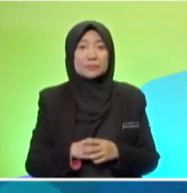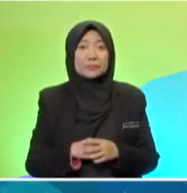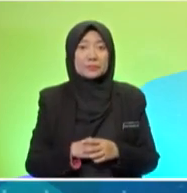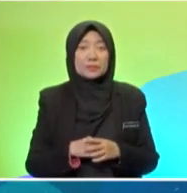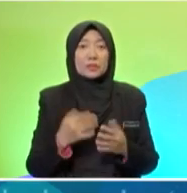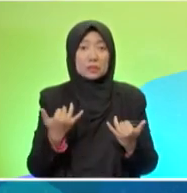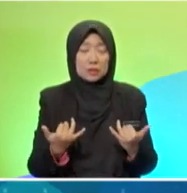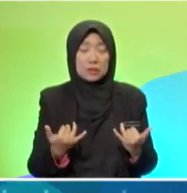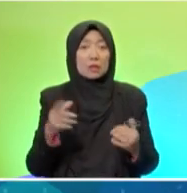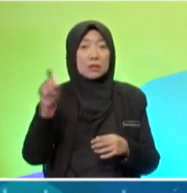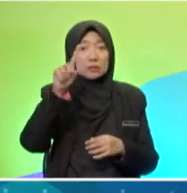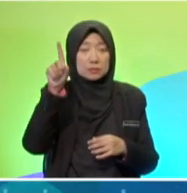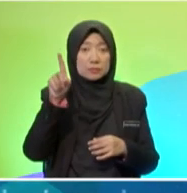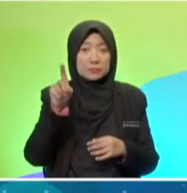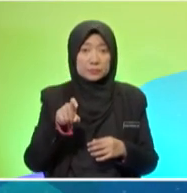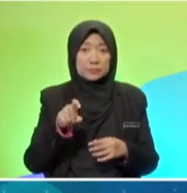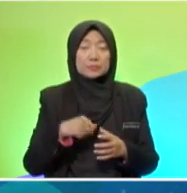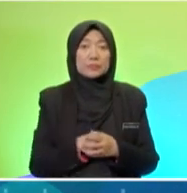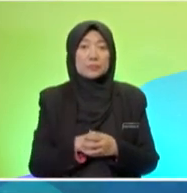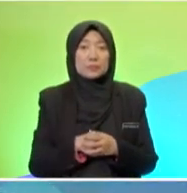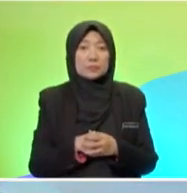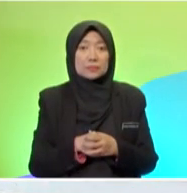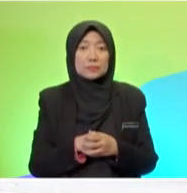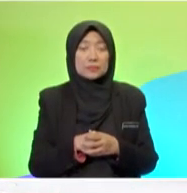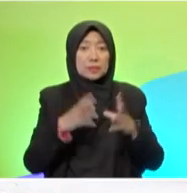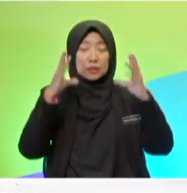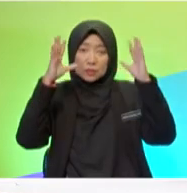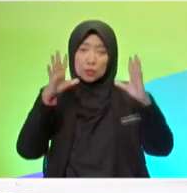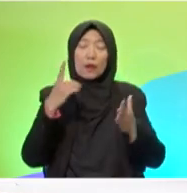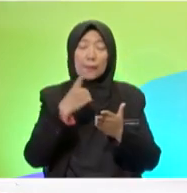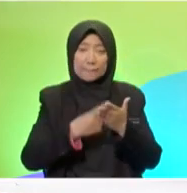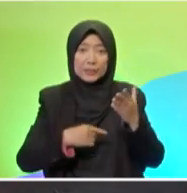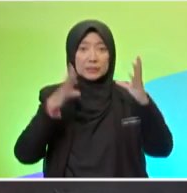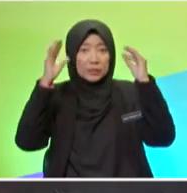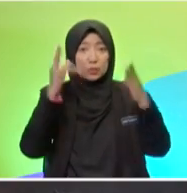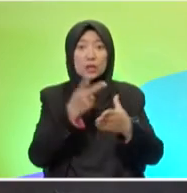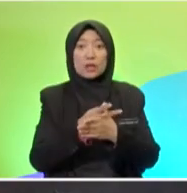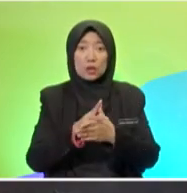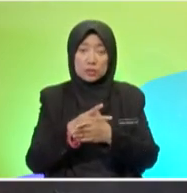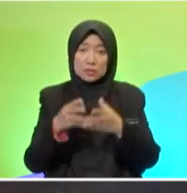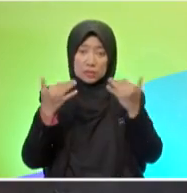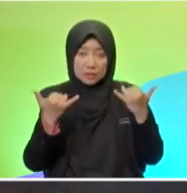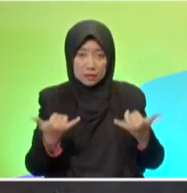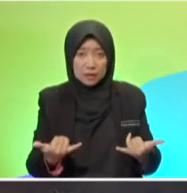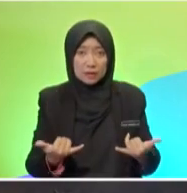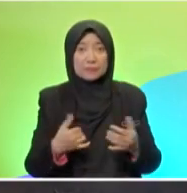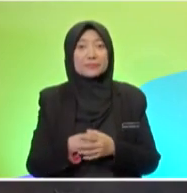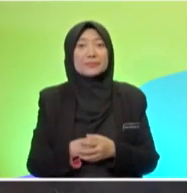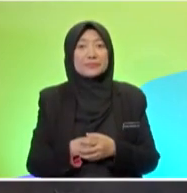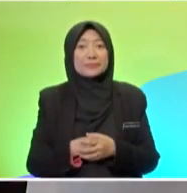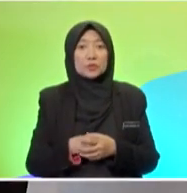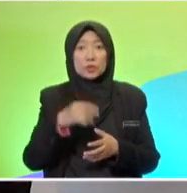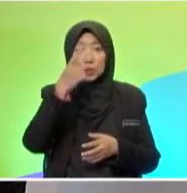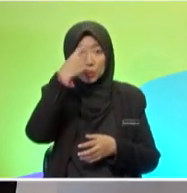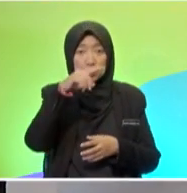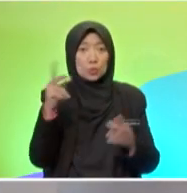Oke Ceko udah di save ini apa pula Pekojan daripada Seiko Oke terima kasih kepada Mira untuk saya